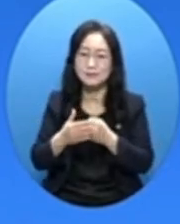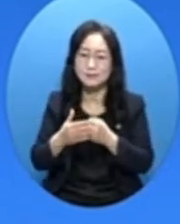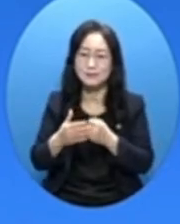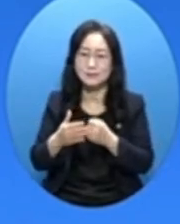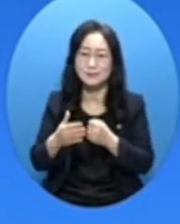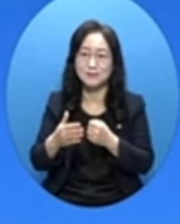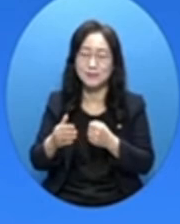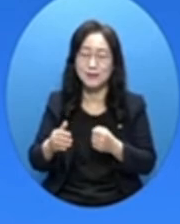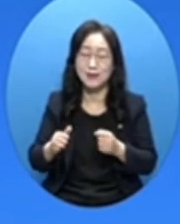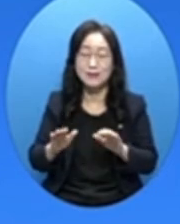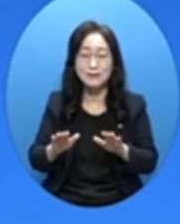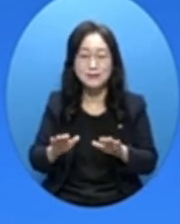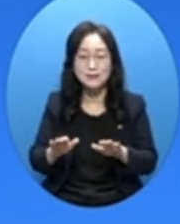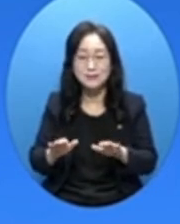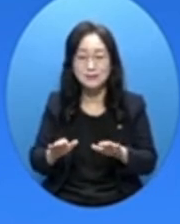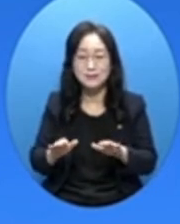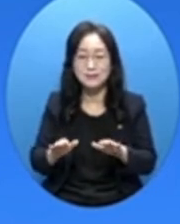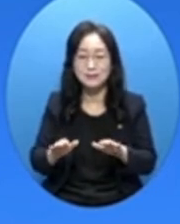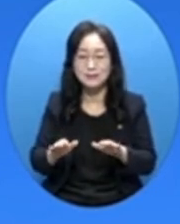오늘